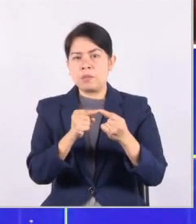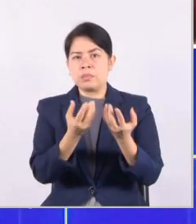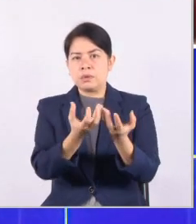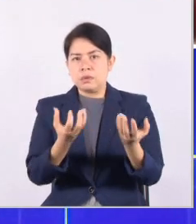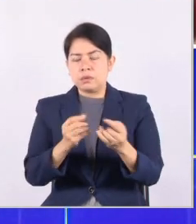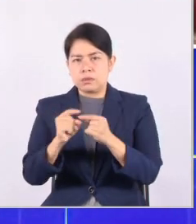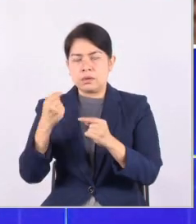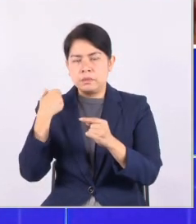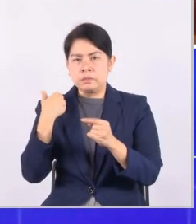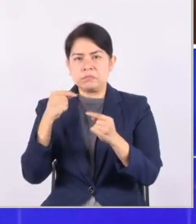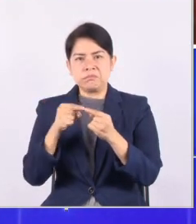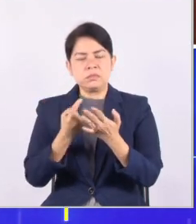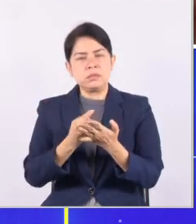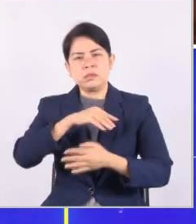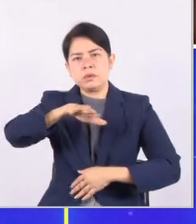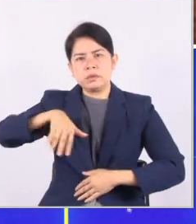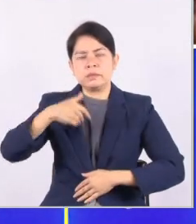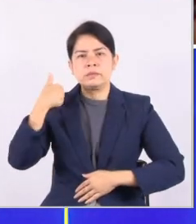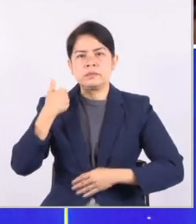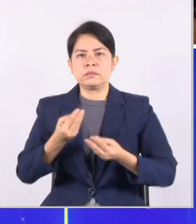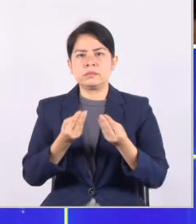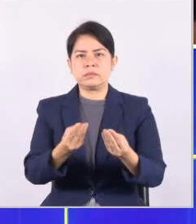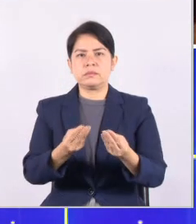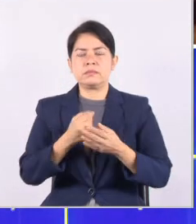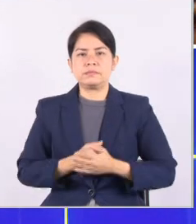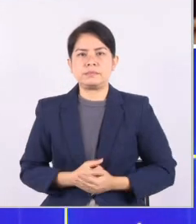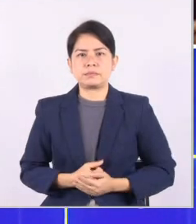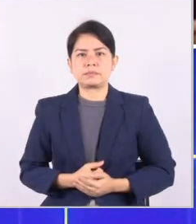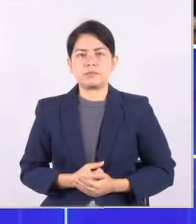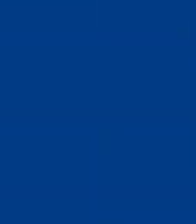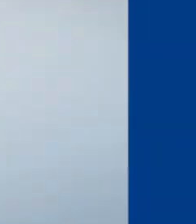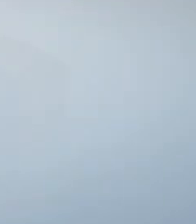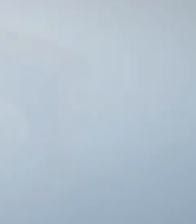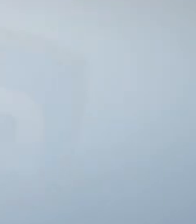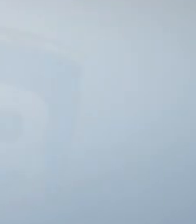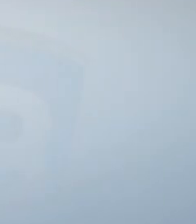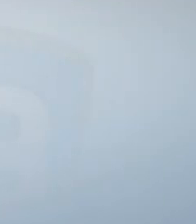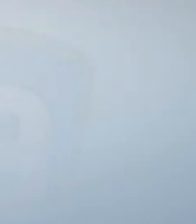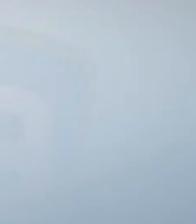รูปแล้วก็เสื้อผ้าที่จะใส ่อะไรอย่างนี้ด้วยก็ถือว่าเป็นเรื่องแปลกค่ะ ครับ